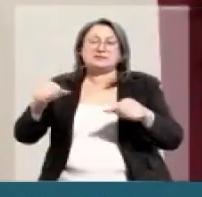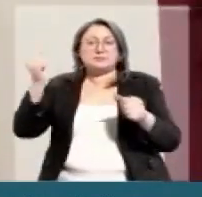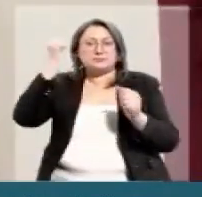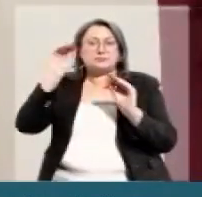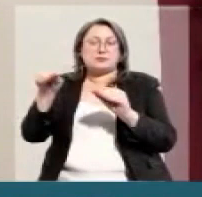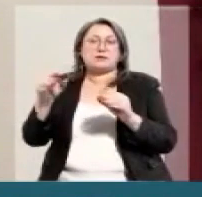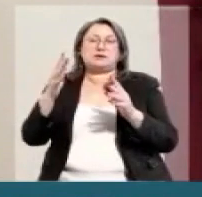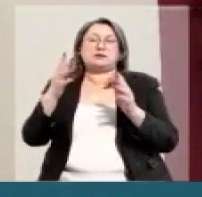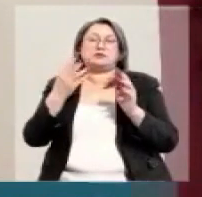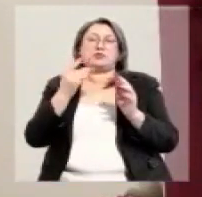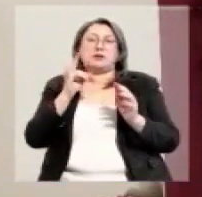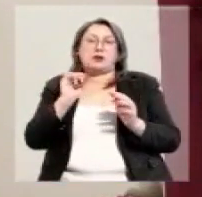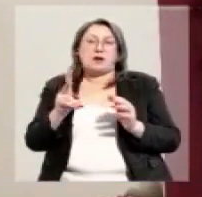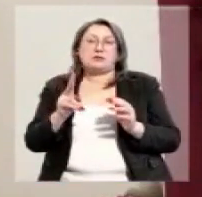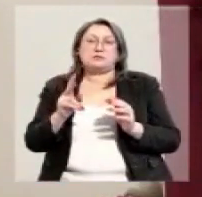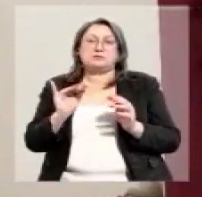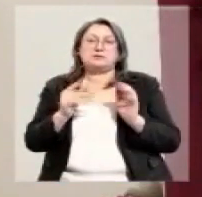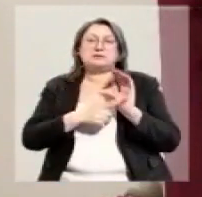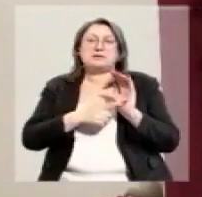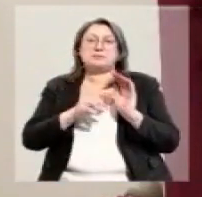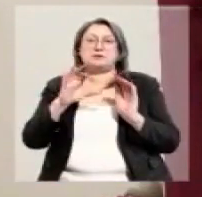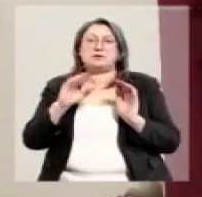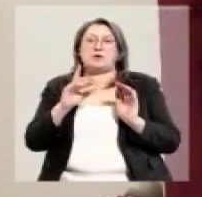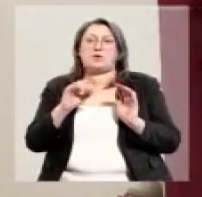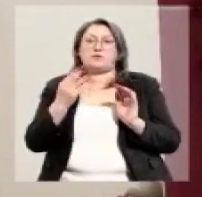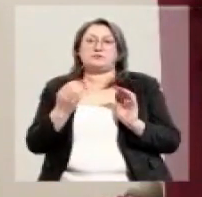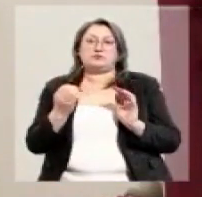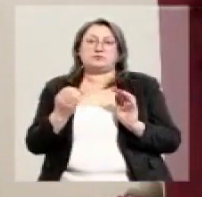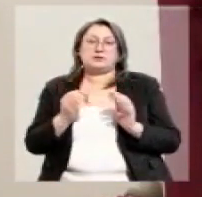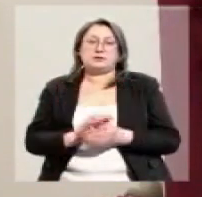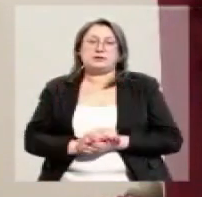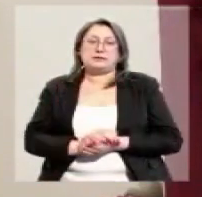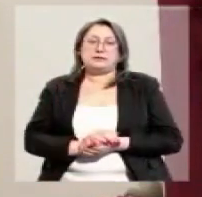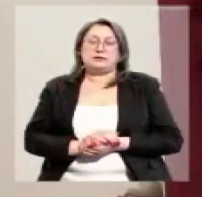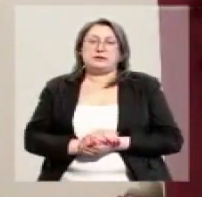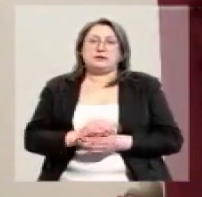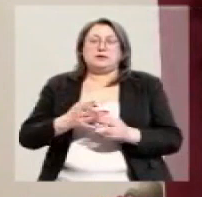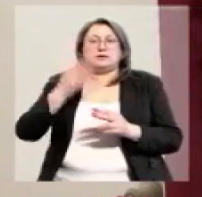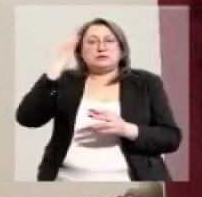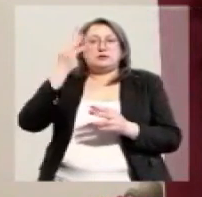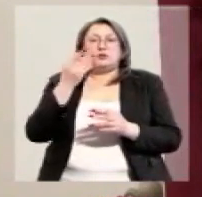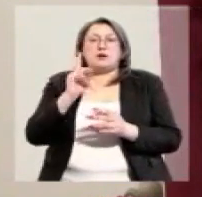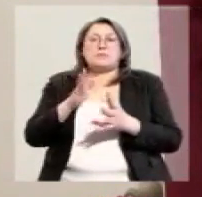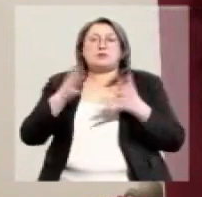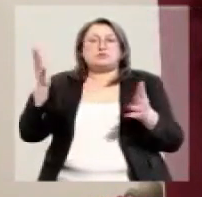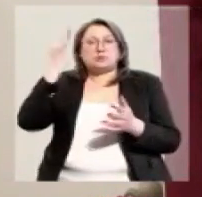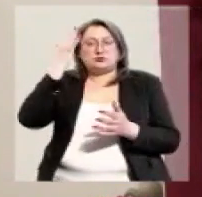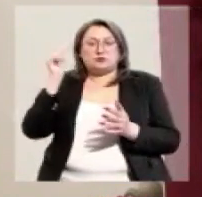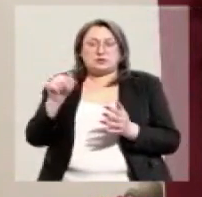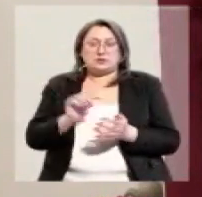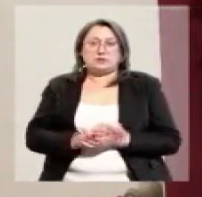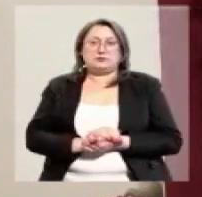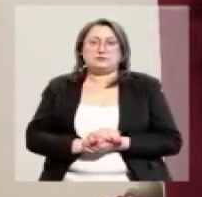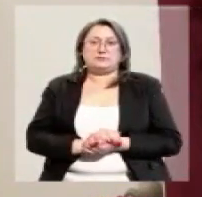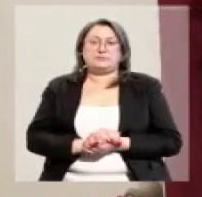символ домашнего очага, признак продолжения рода. Орнатылған шаңырақ аса елеулі маңызға ие. Ол отбасыны және оның